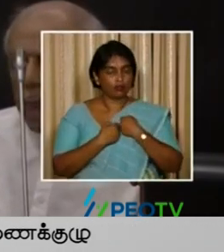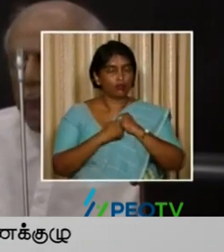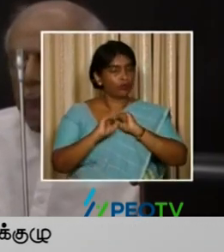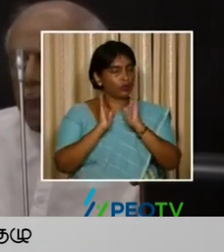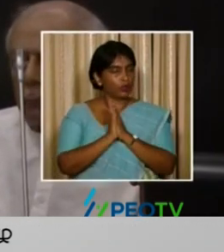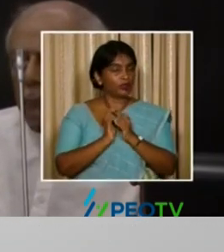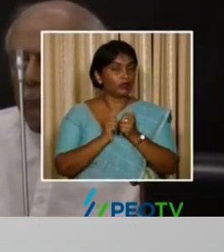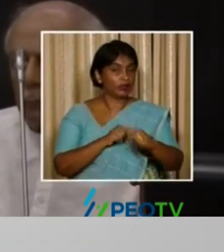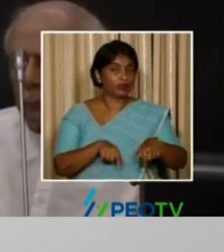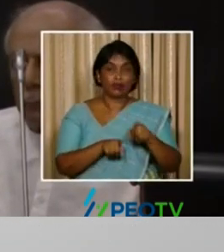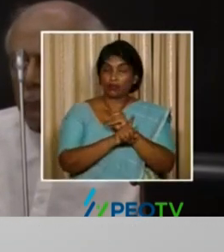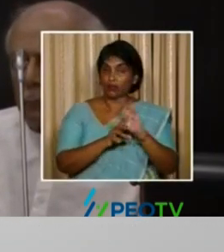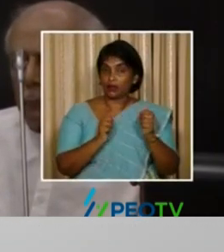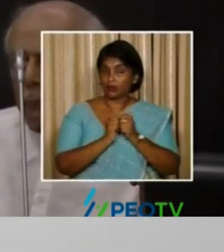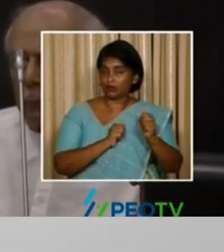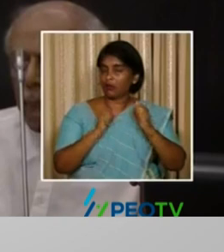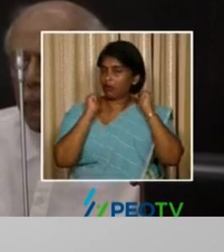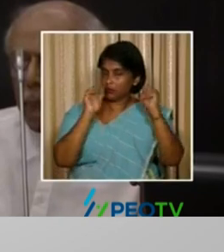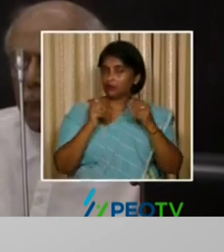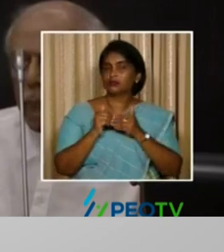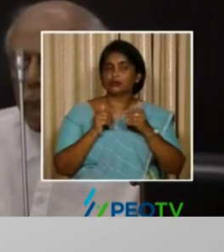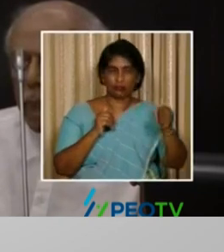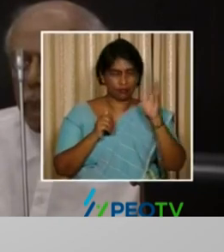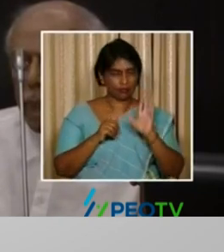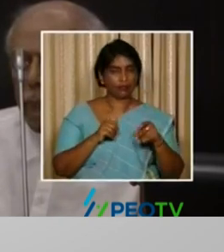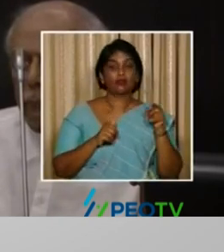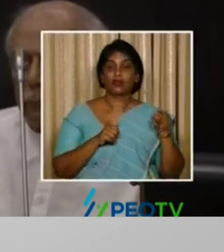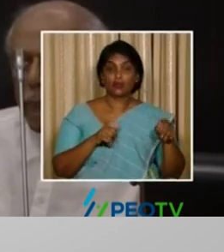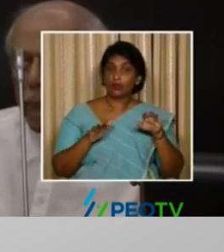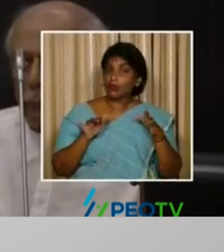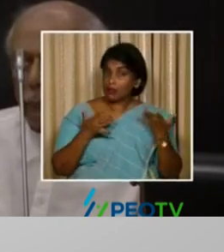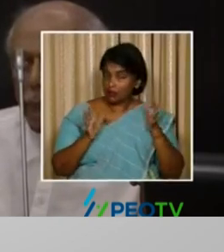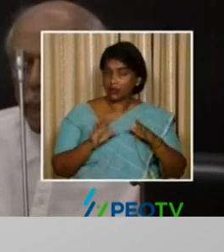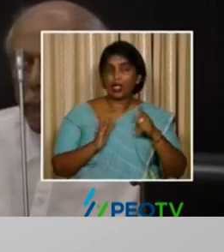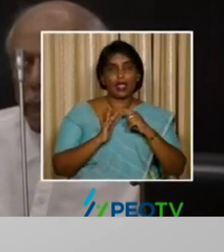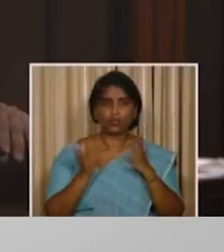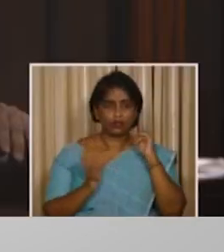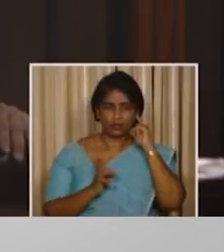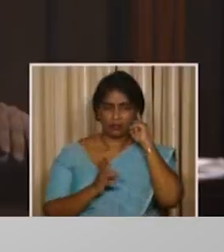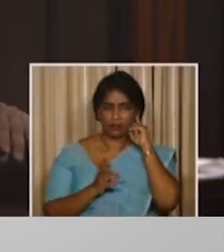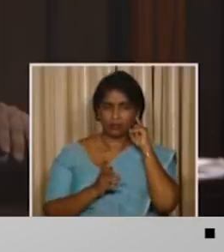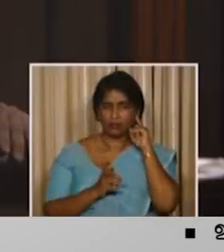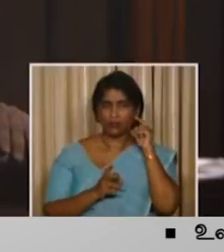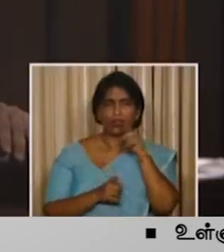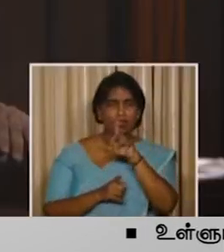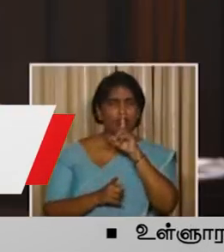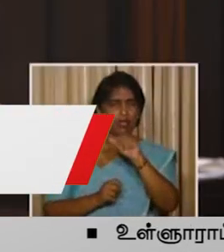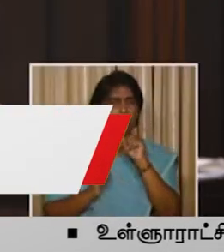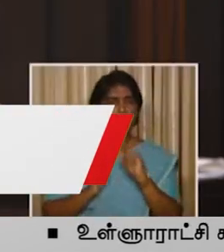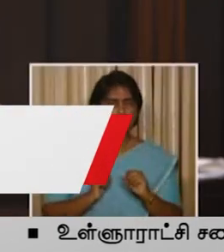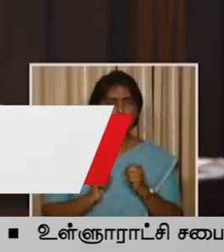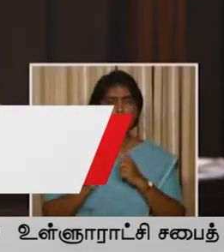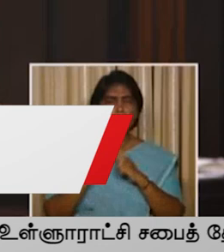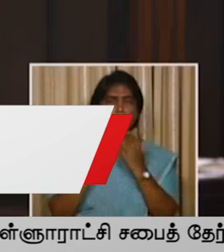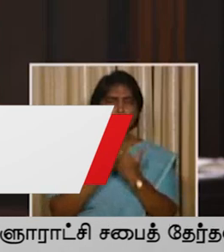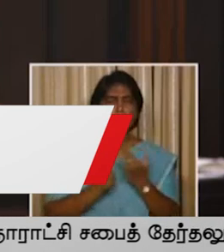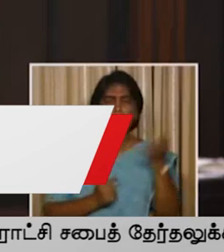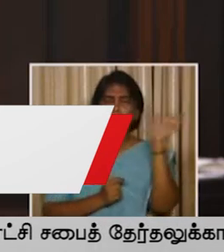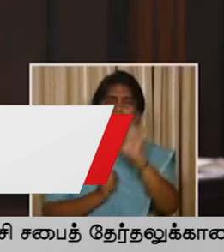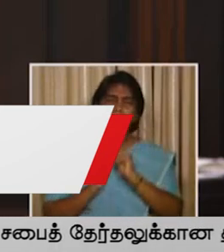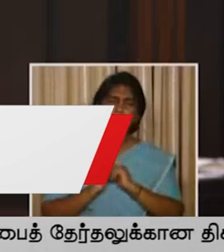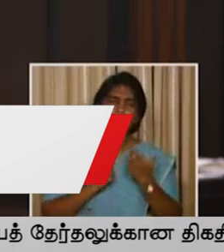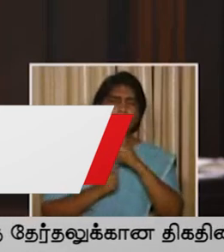உயர்கிறது. இதுவரை நாம் கொடுத்த உழைப்புகளின் பிரதிபலனே இதுவாகும் என குறிப்பிட்டுள்ளார். இன்றைய தினத்திற்குள் கல்முனை வடக்கு